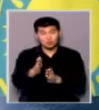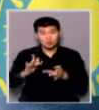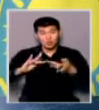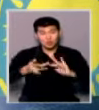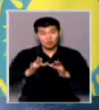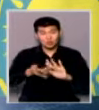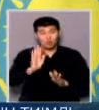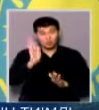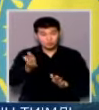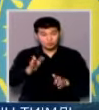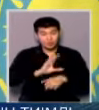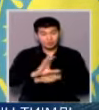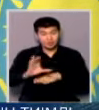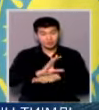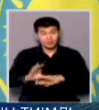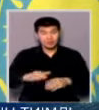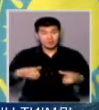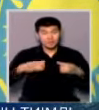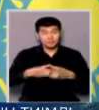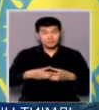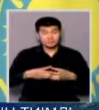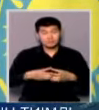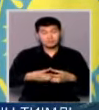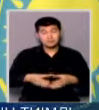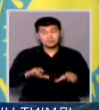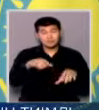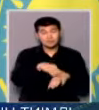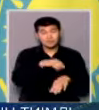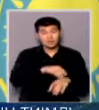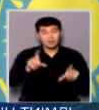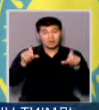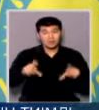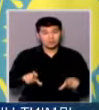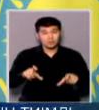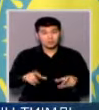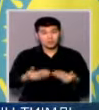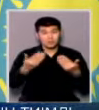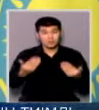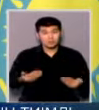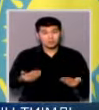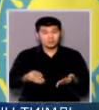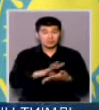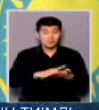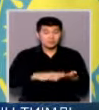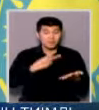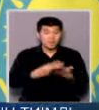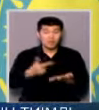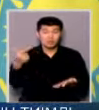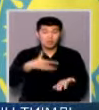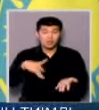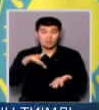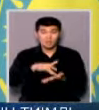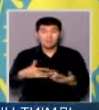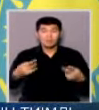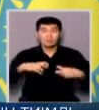жүйеде тіркелетін болады. Сонда мен президент әкімшілігінде отырып, мысалы Атырау қаласында мынадай өтініштер түсіпті. Ол жаңа